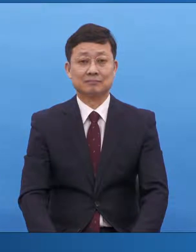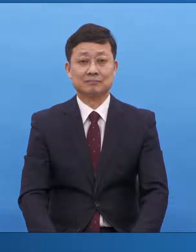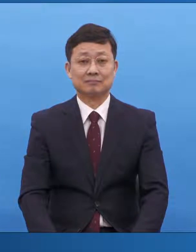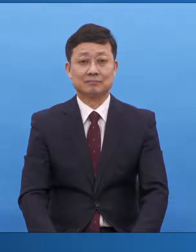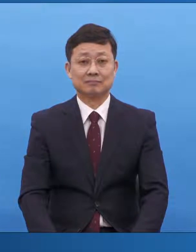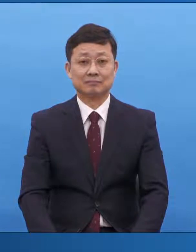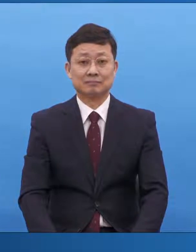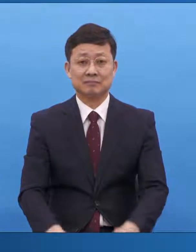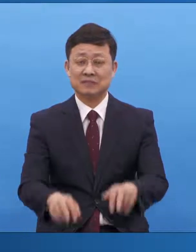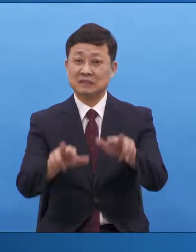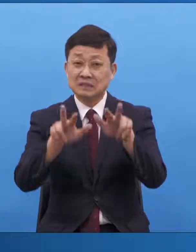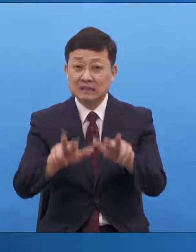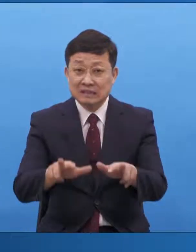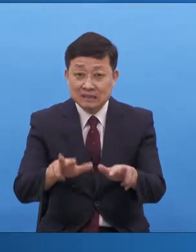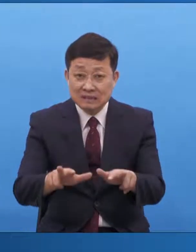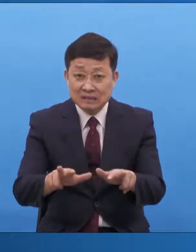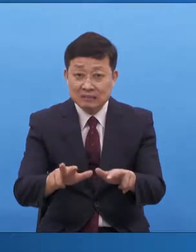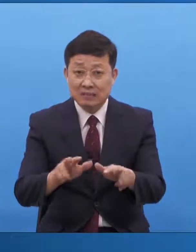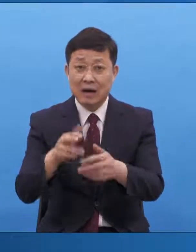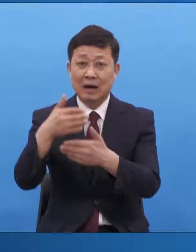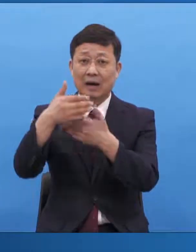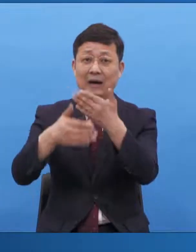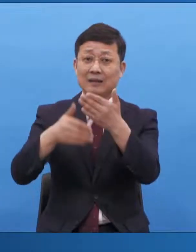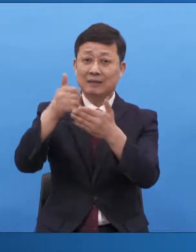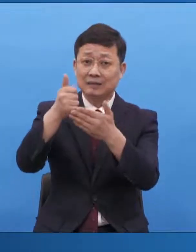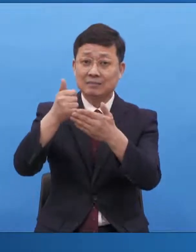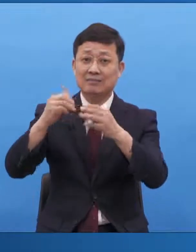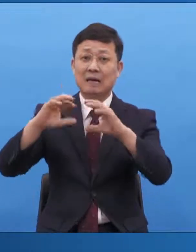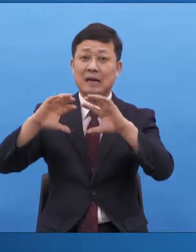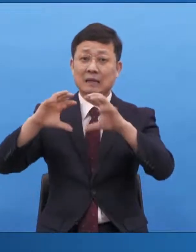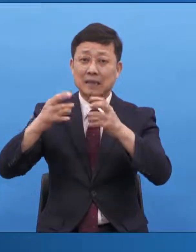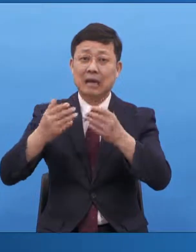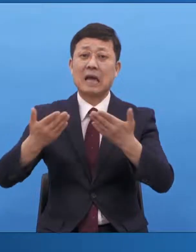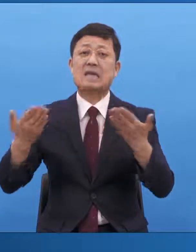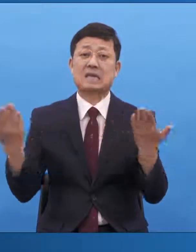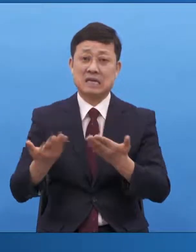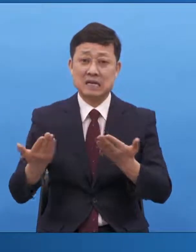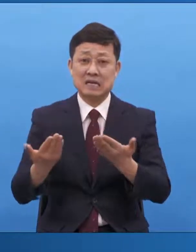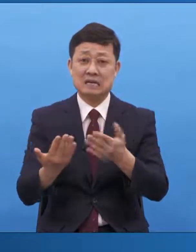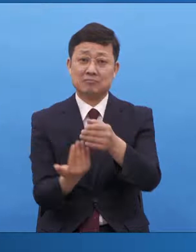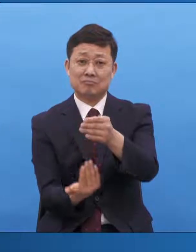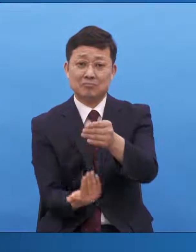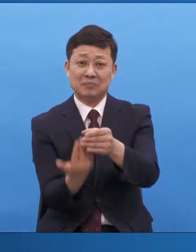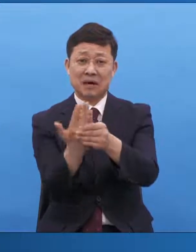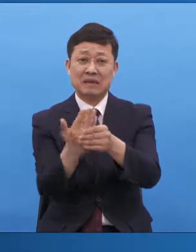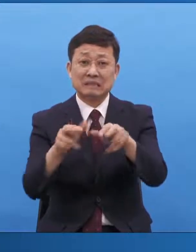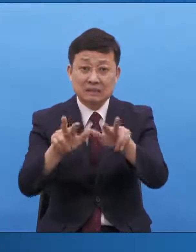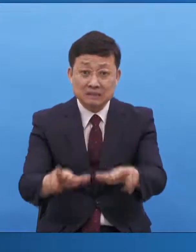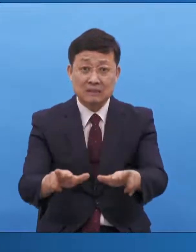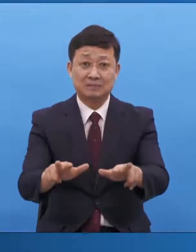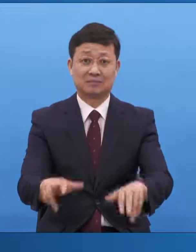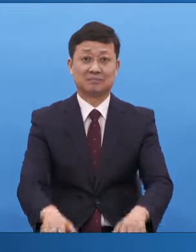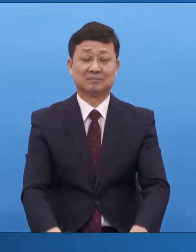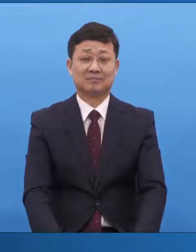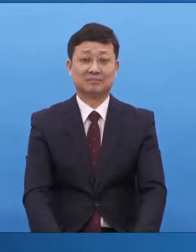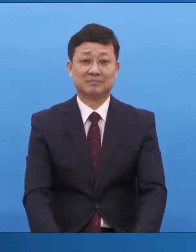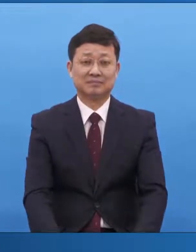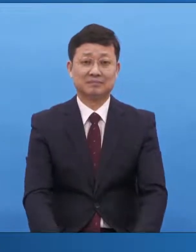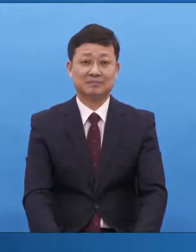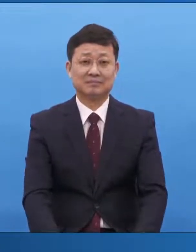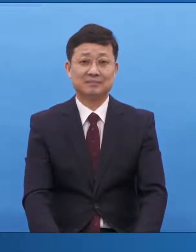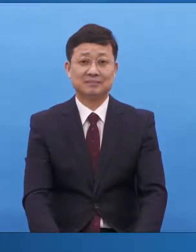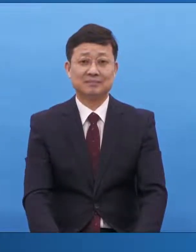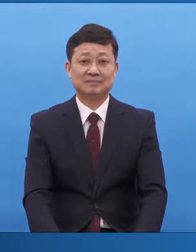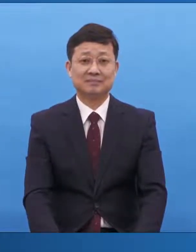하나님 나라의 일이 일어난다. He's talking about the affairs or the things of God's kingdom. 지금. Right now.